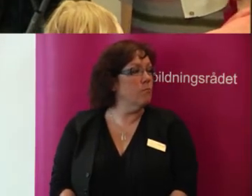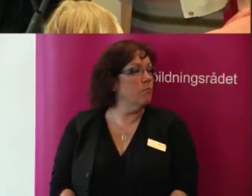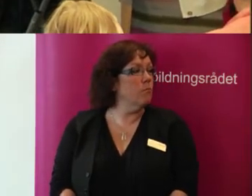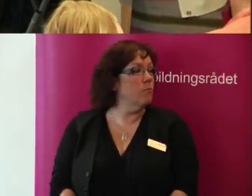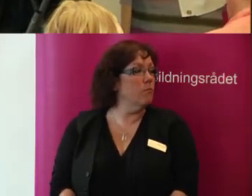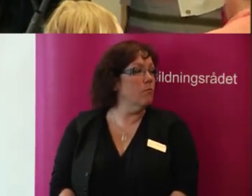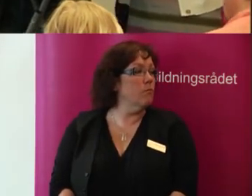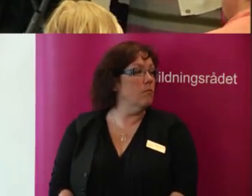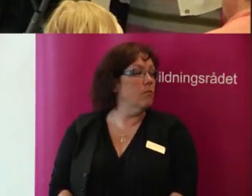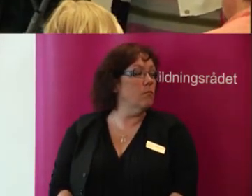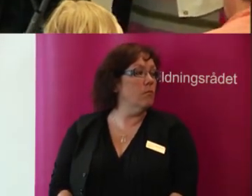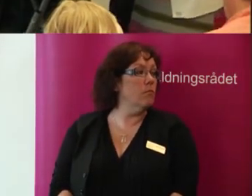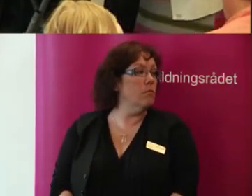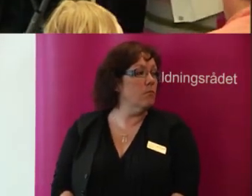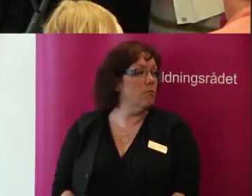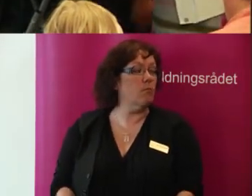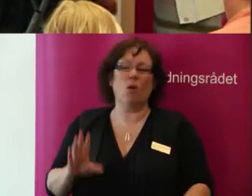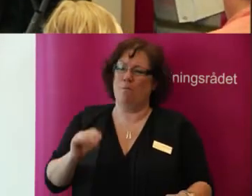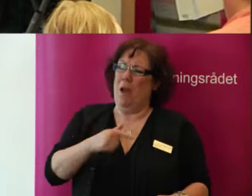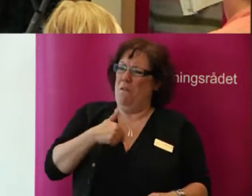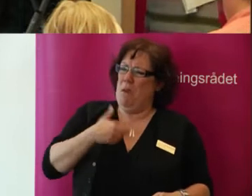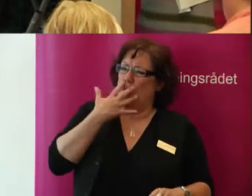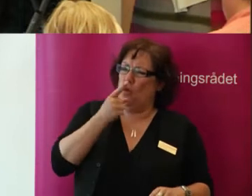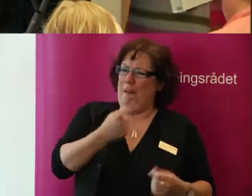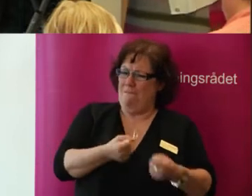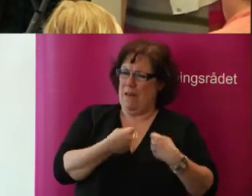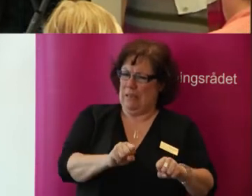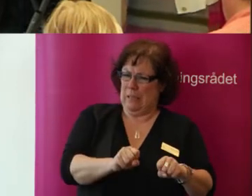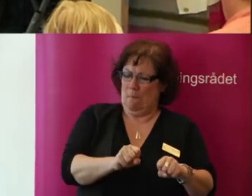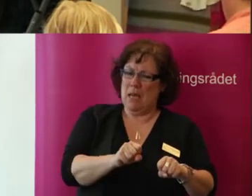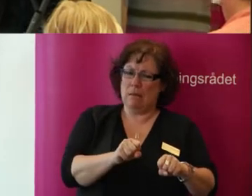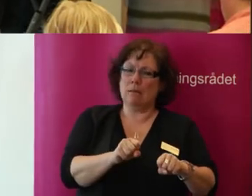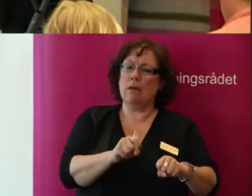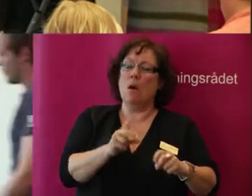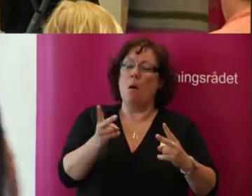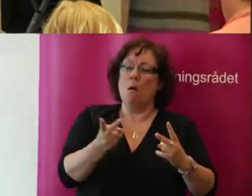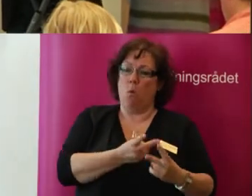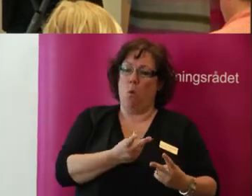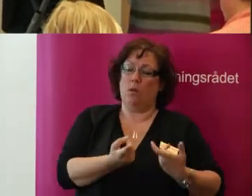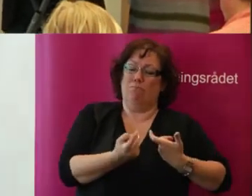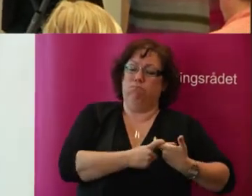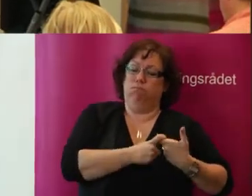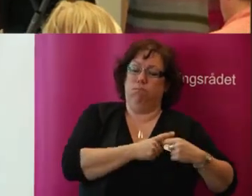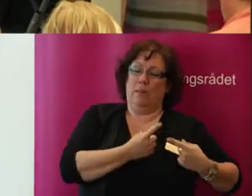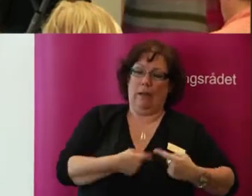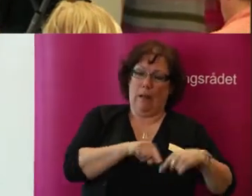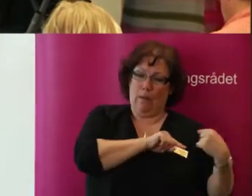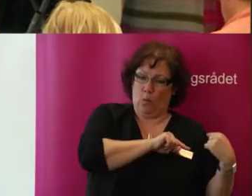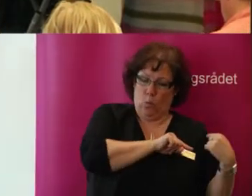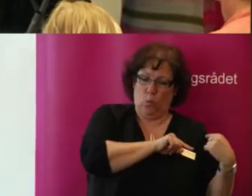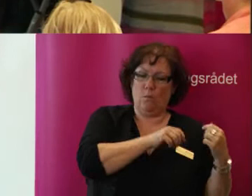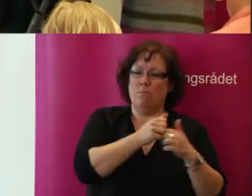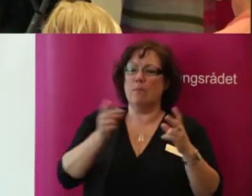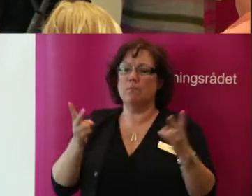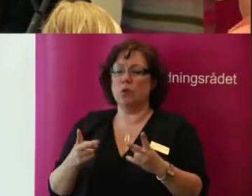Vi pratar här om en verksamhet som är både traditionstyngd, men också